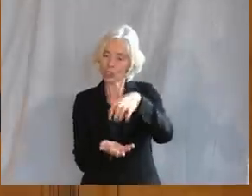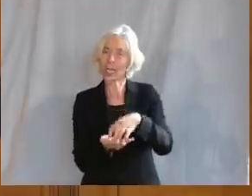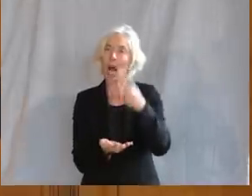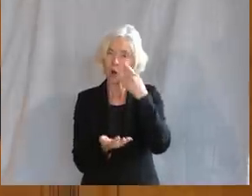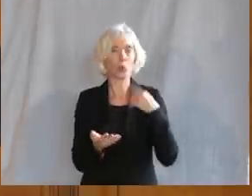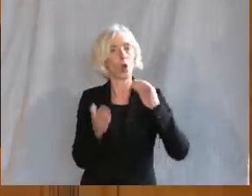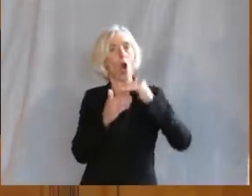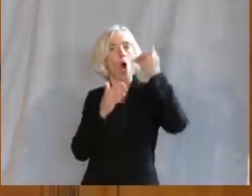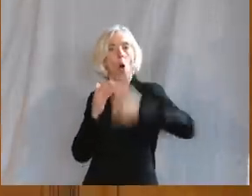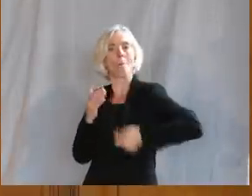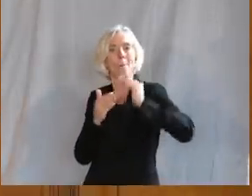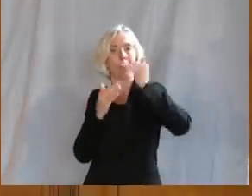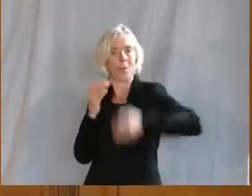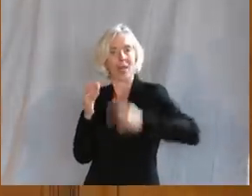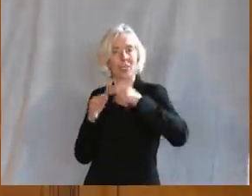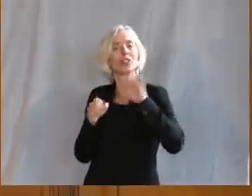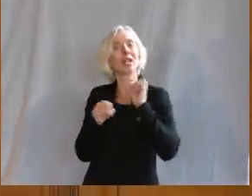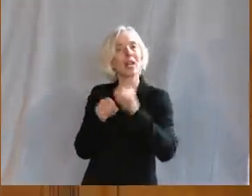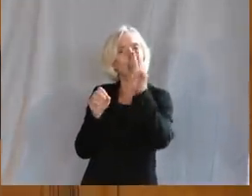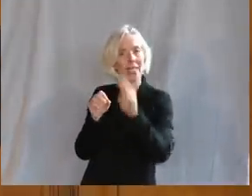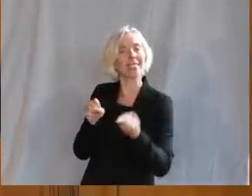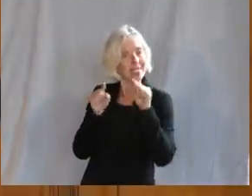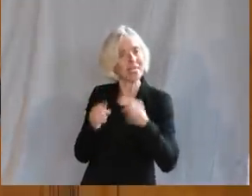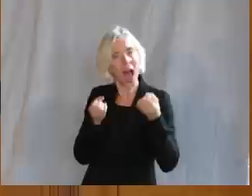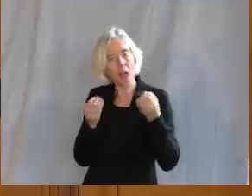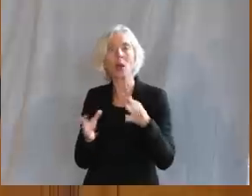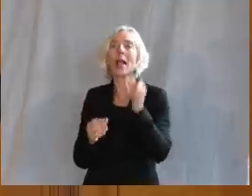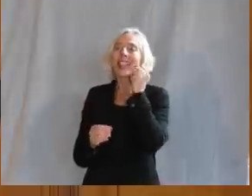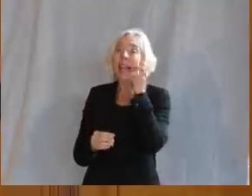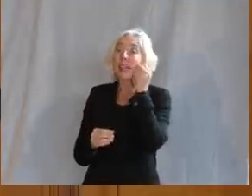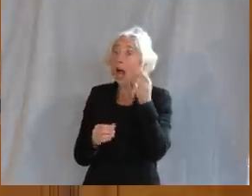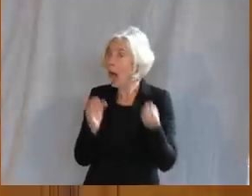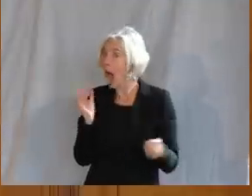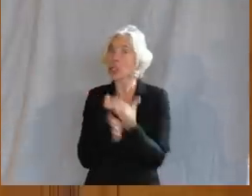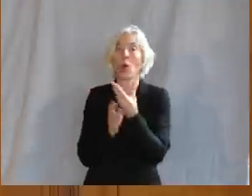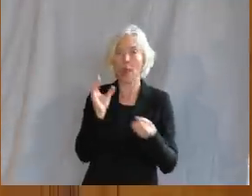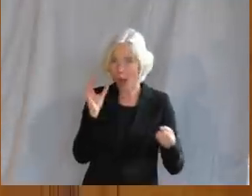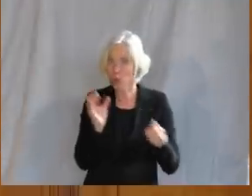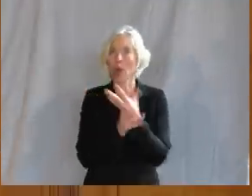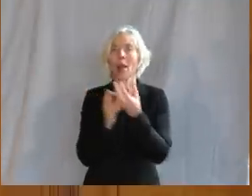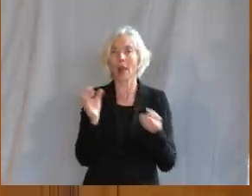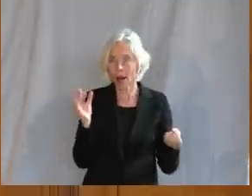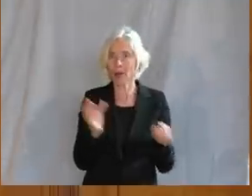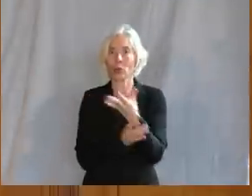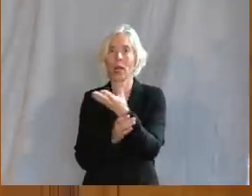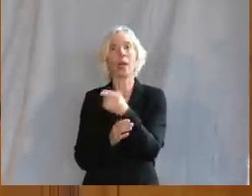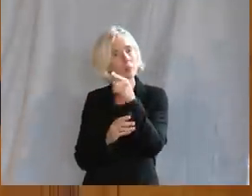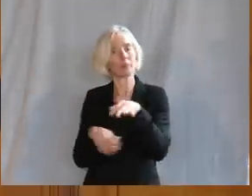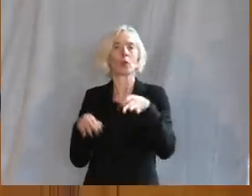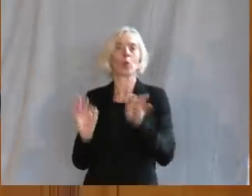Homepage sehen können, lesen können, das sind also tatsächlich die tagesaktuellen Rohdaten, die auch gültig